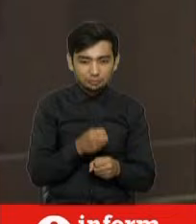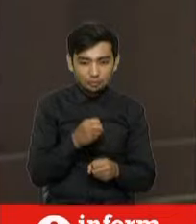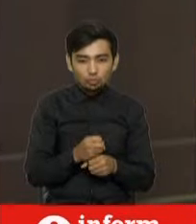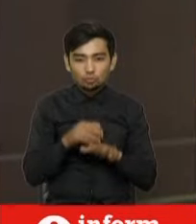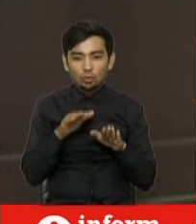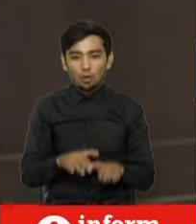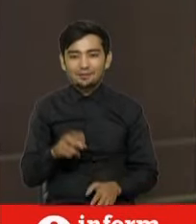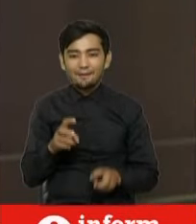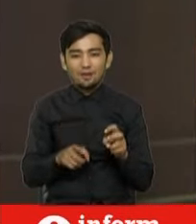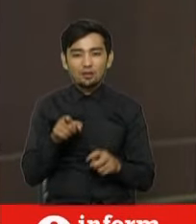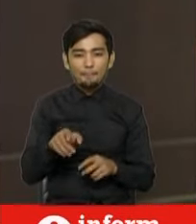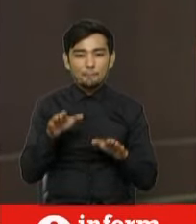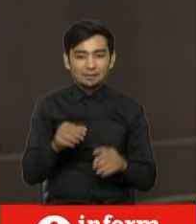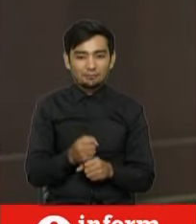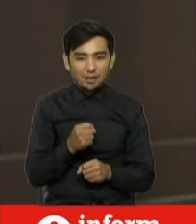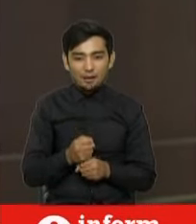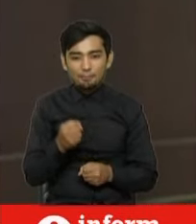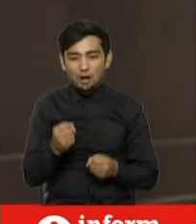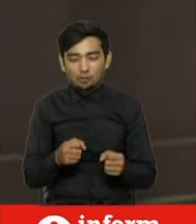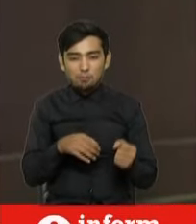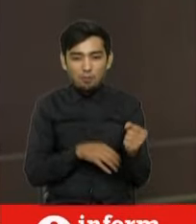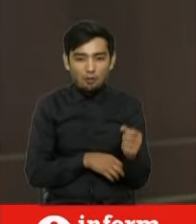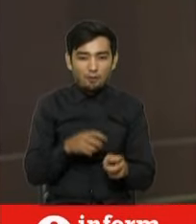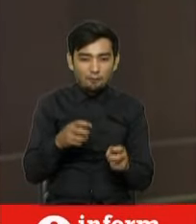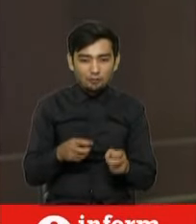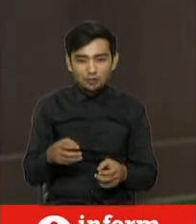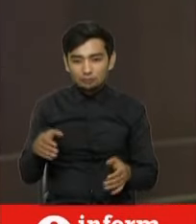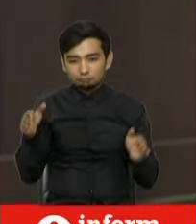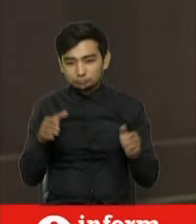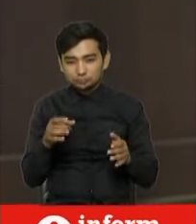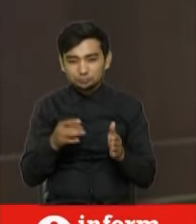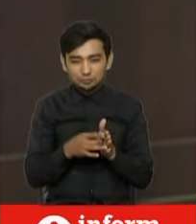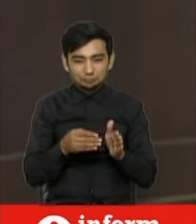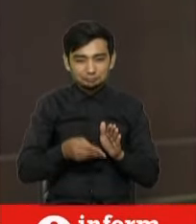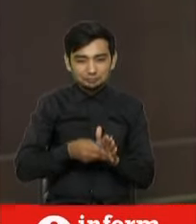өндірісте дайындалады. Автокөлік жиналғаннан кейін пленкалар жапсыруға болмайды.